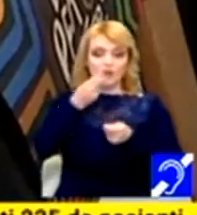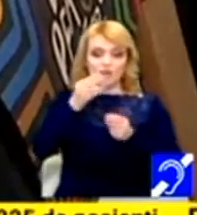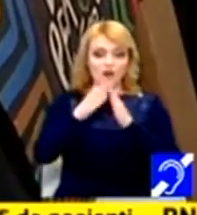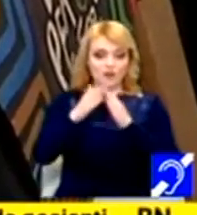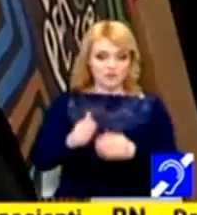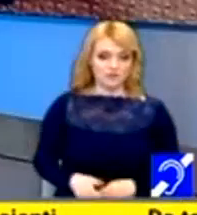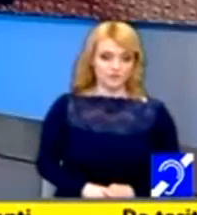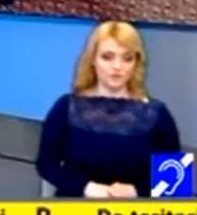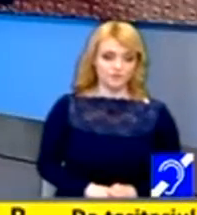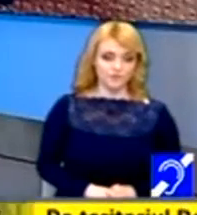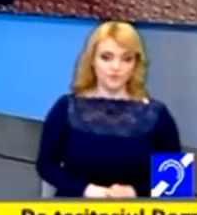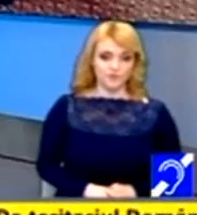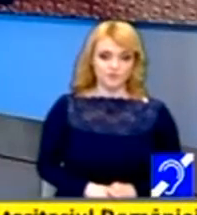domiciliu.